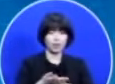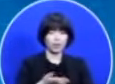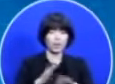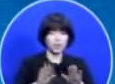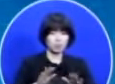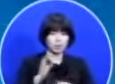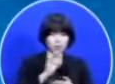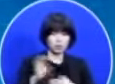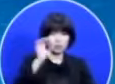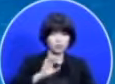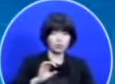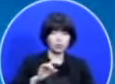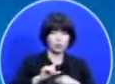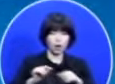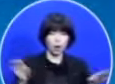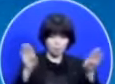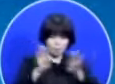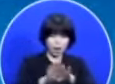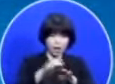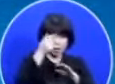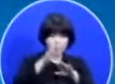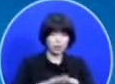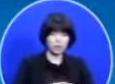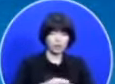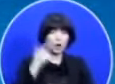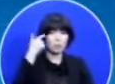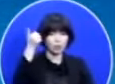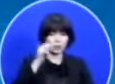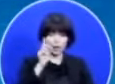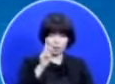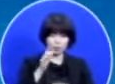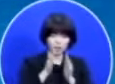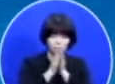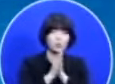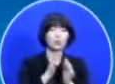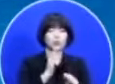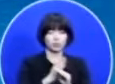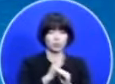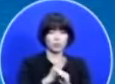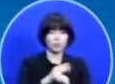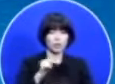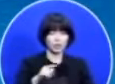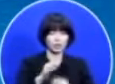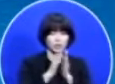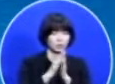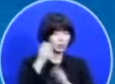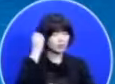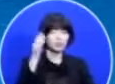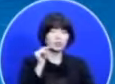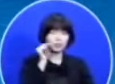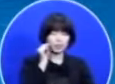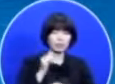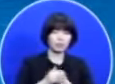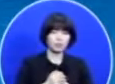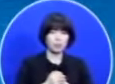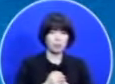유럽 성의 폐해에 배 때 목사님 한 분이 기도를 하셨는데 그 기도를 잊지 못하겠습니다